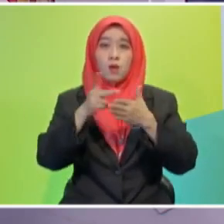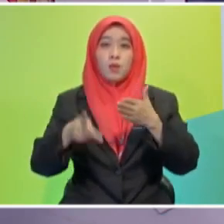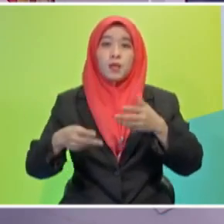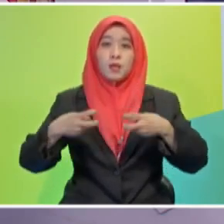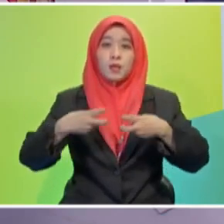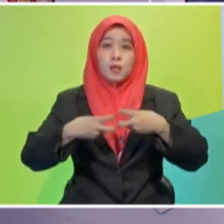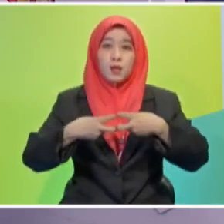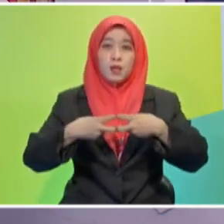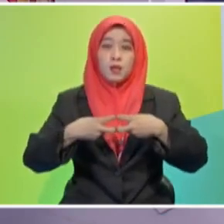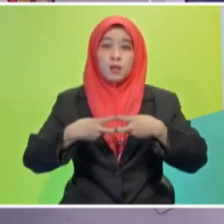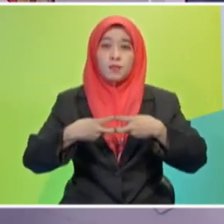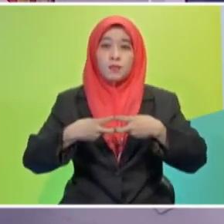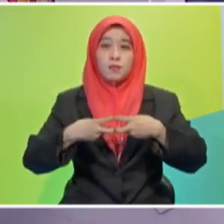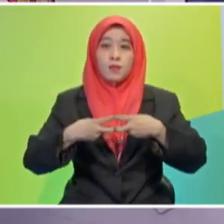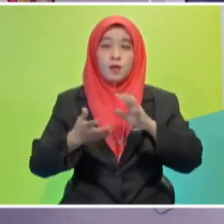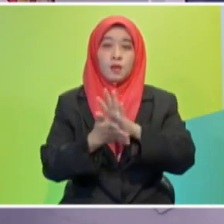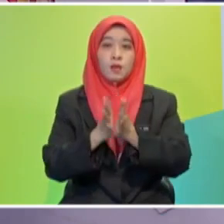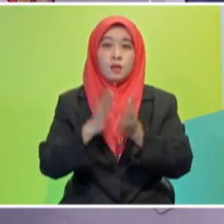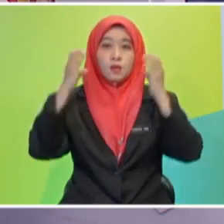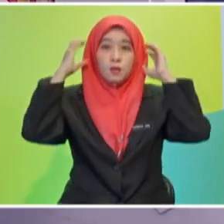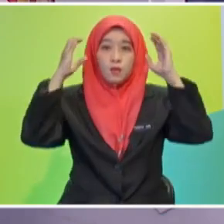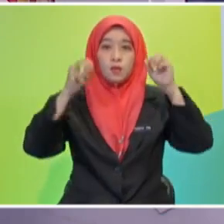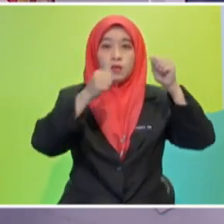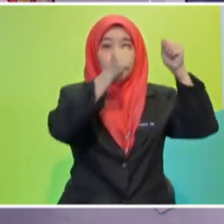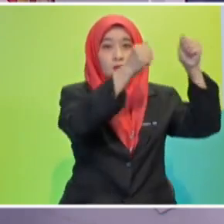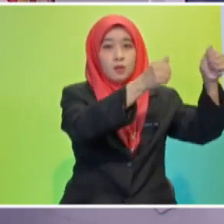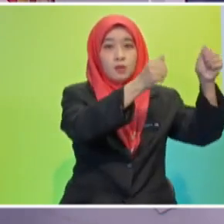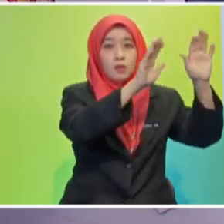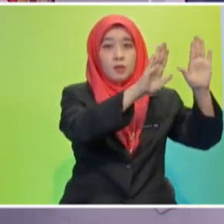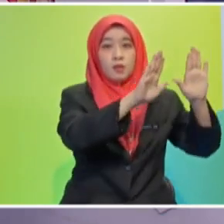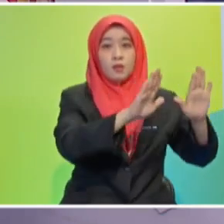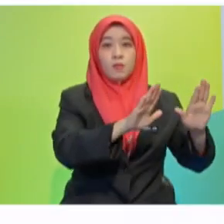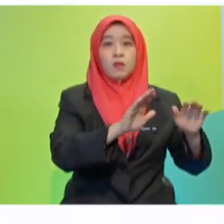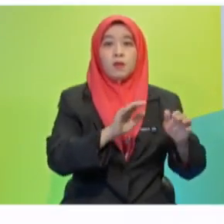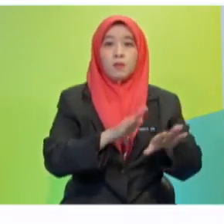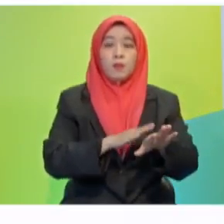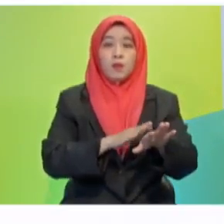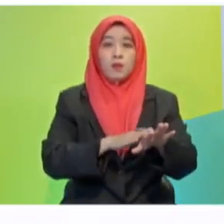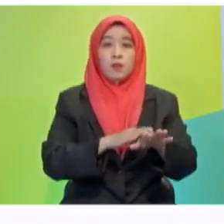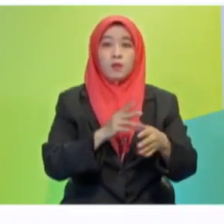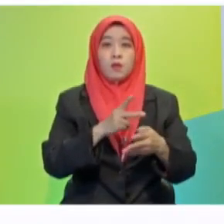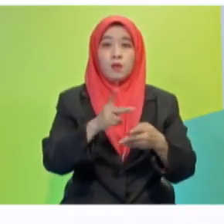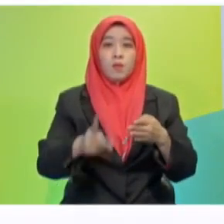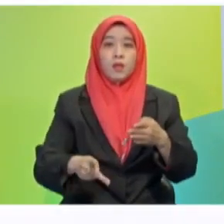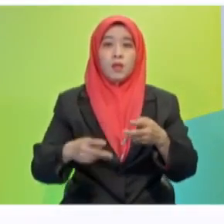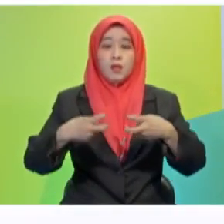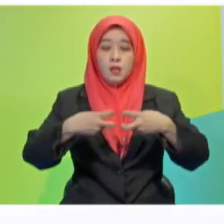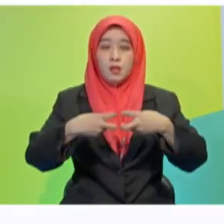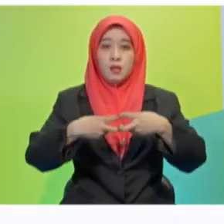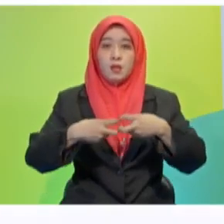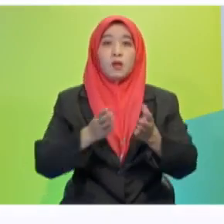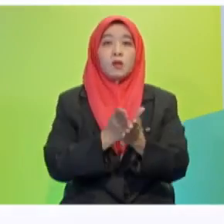Elektrik. Bagus. Jadi cikgu akan tampal motor di bahagian komponen elektrik. Okey.